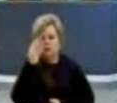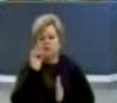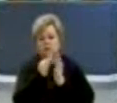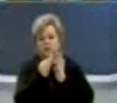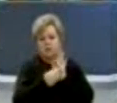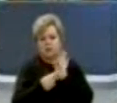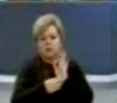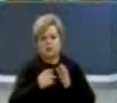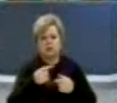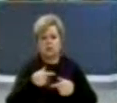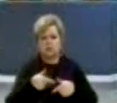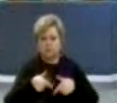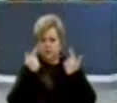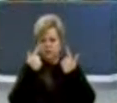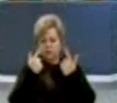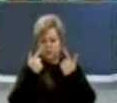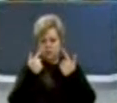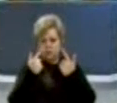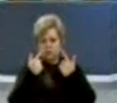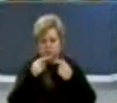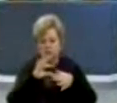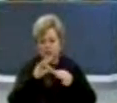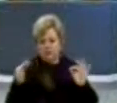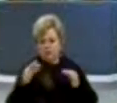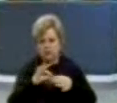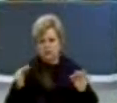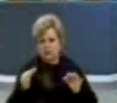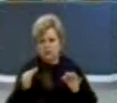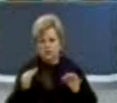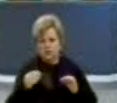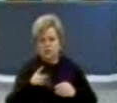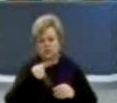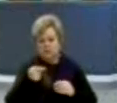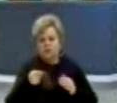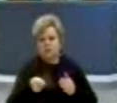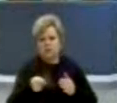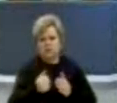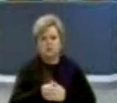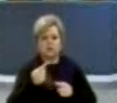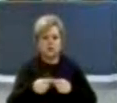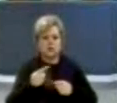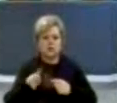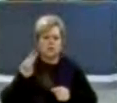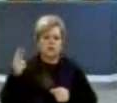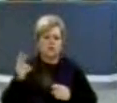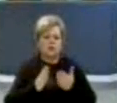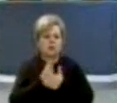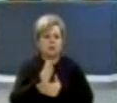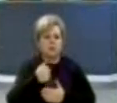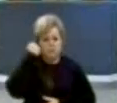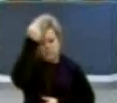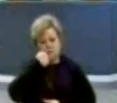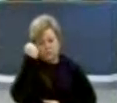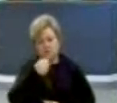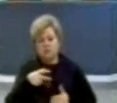që tash duhet ta diskutojmë këtë marrëveshje. Po duhet ta diskutojmë këtë tekst të marrëveshjes sepse për këtë po flitet. Ato çështje tjera pastaj të integrimit të Kosovës në BE e